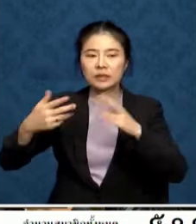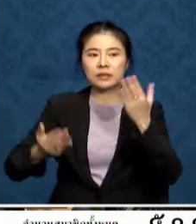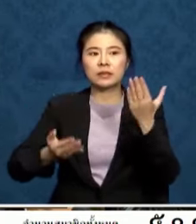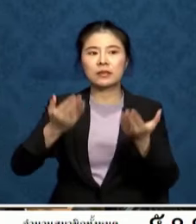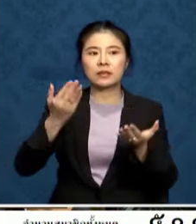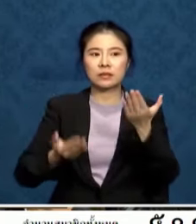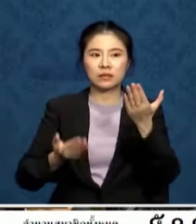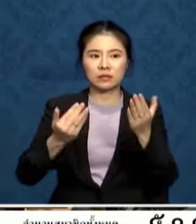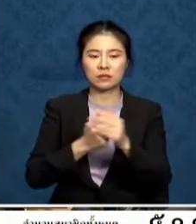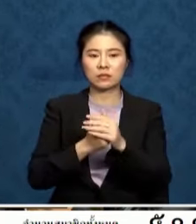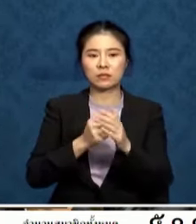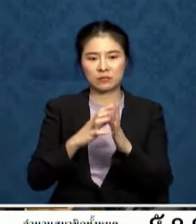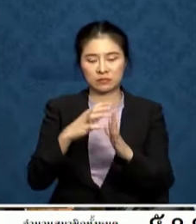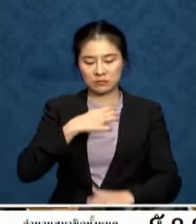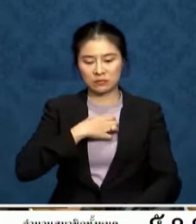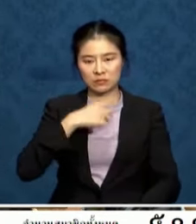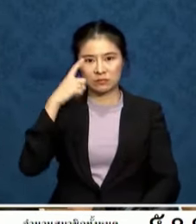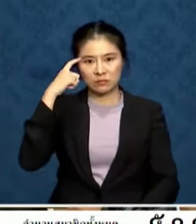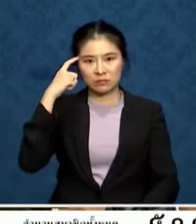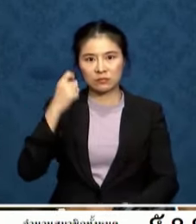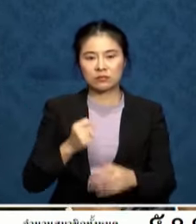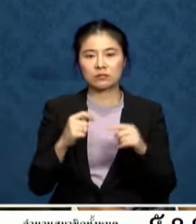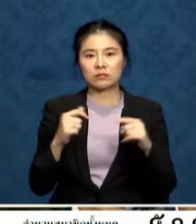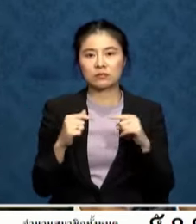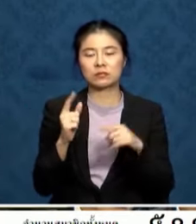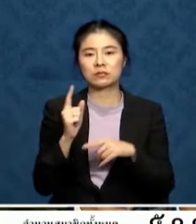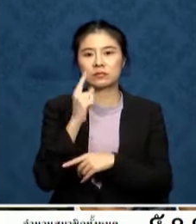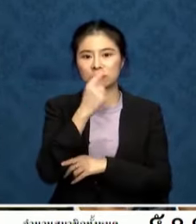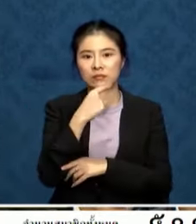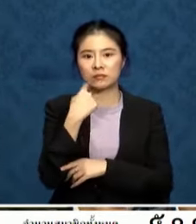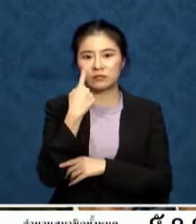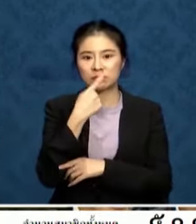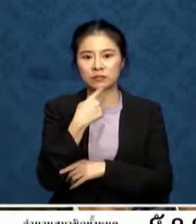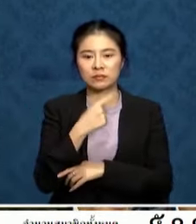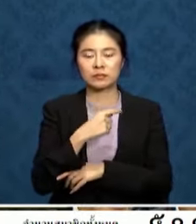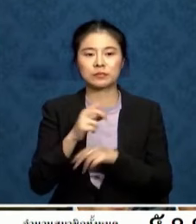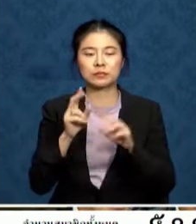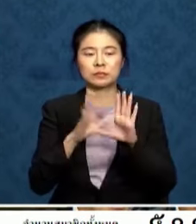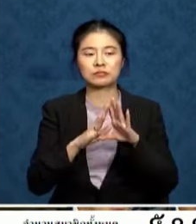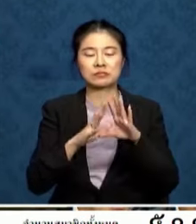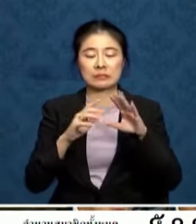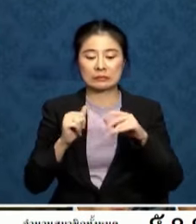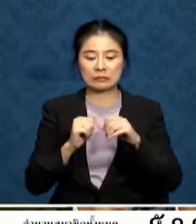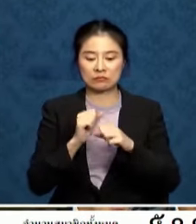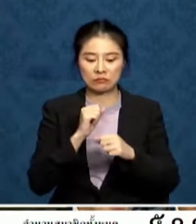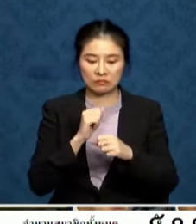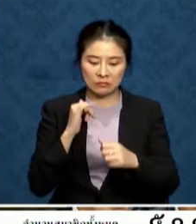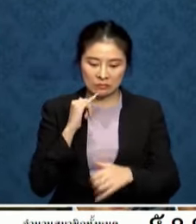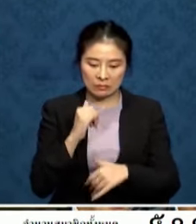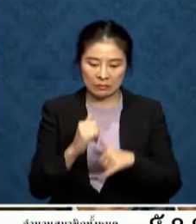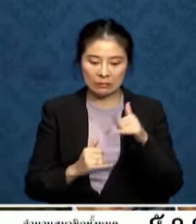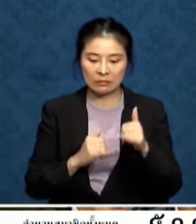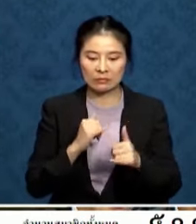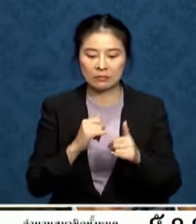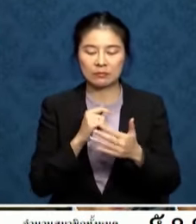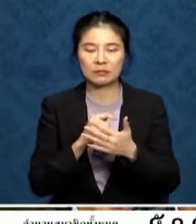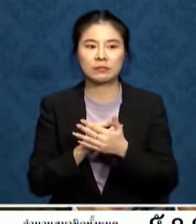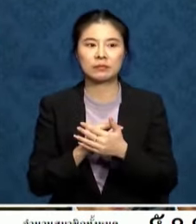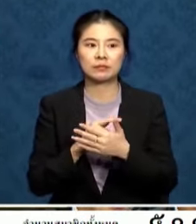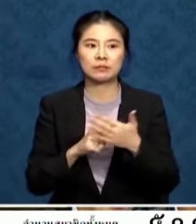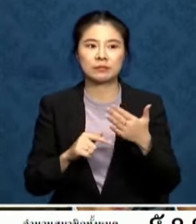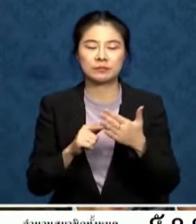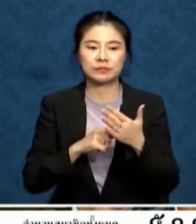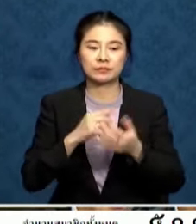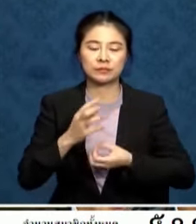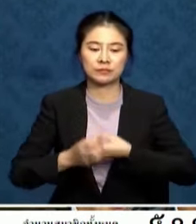ตั้งเป็นข้อสังเกตว่าจำนวนของผู้ที่มาใช้สิทธิ์ในการลงประชามติในการแก้